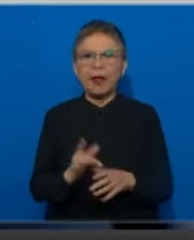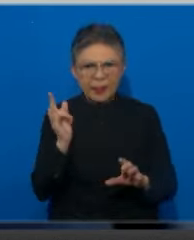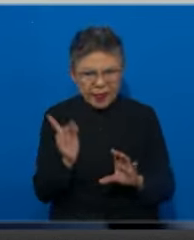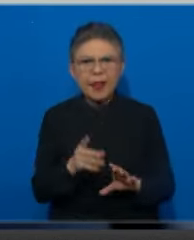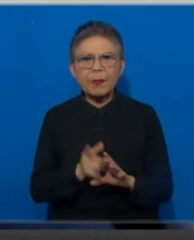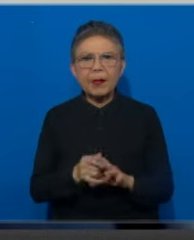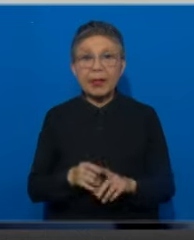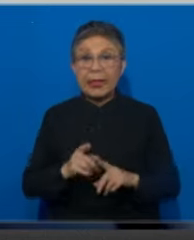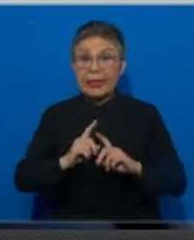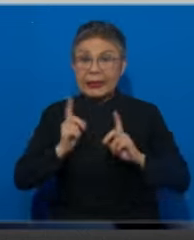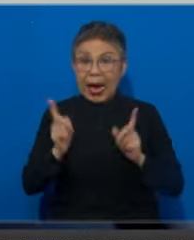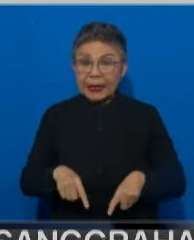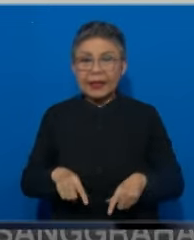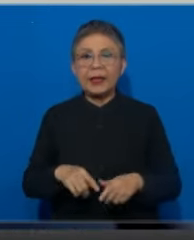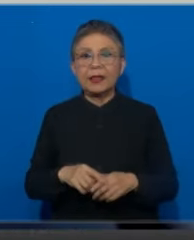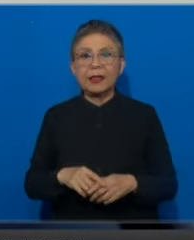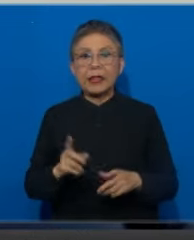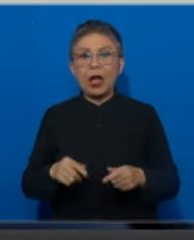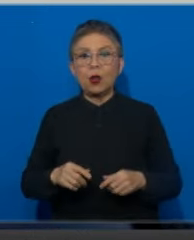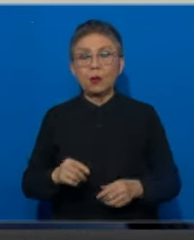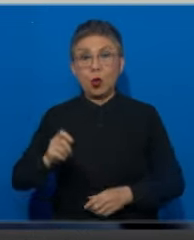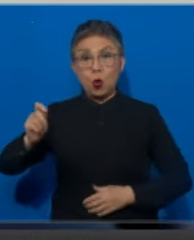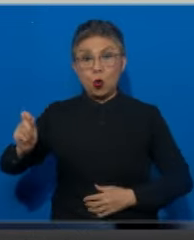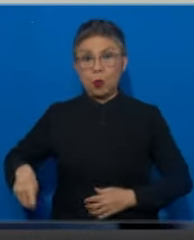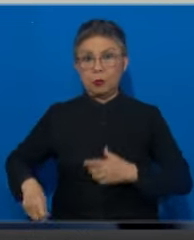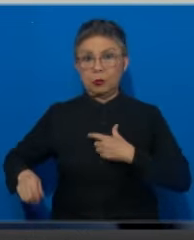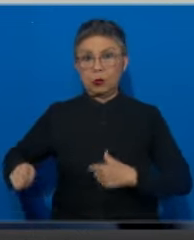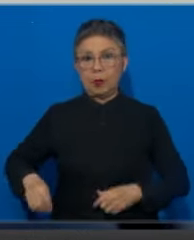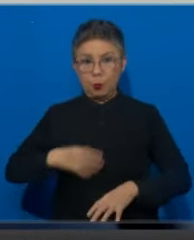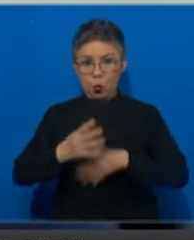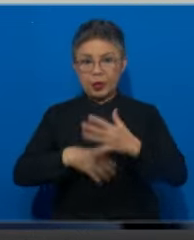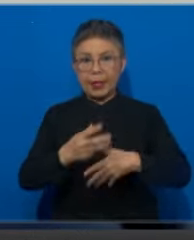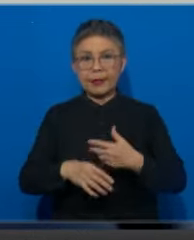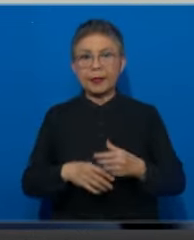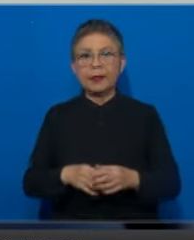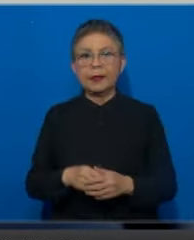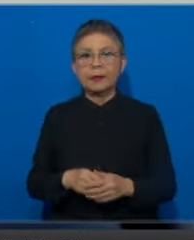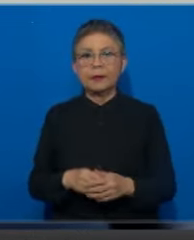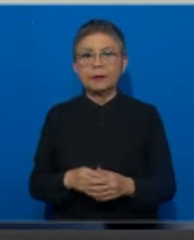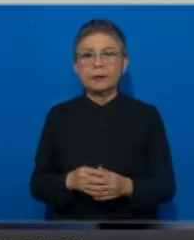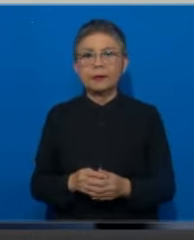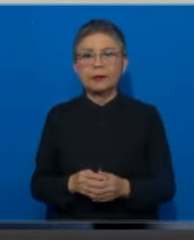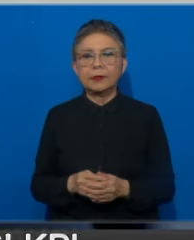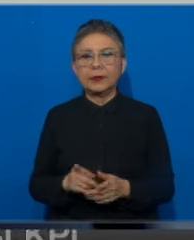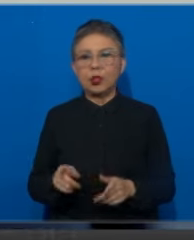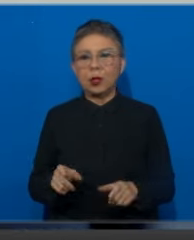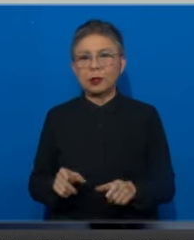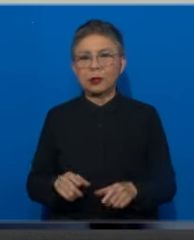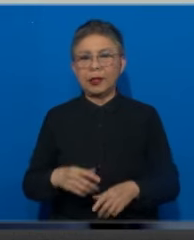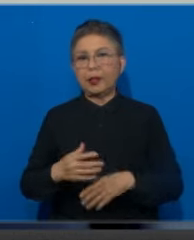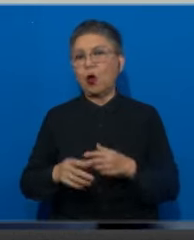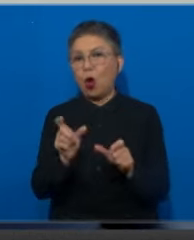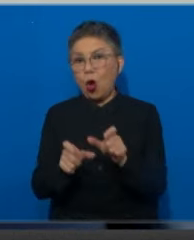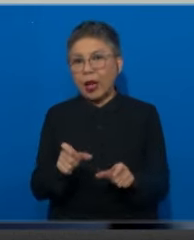ada dan ketika penegak hukum memproses, maka si perusahaan